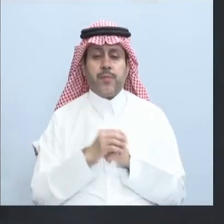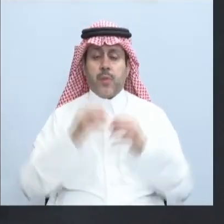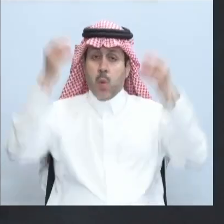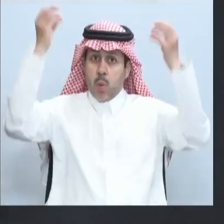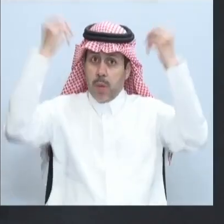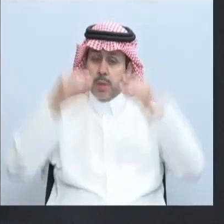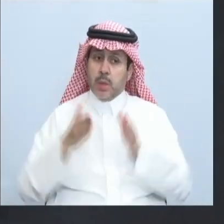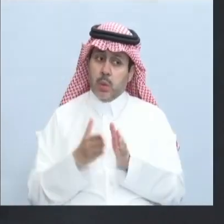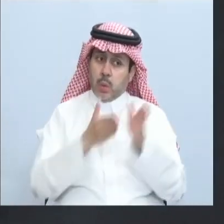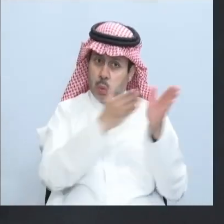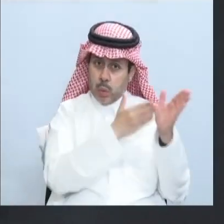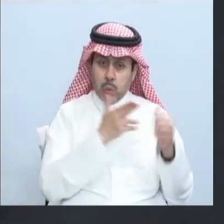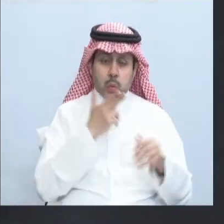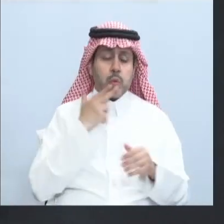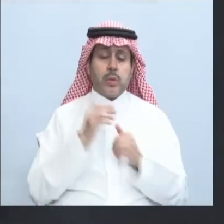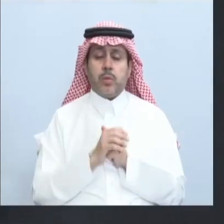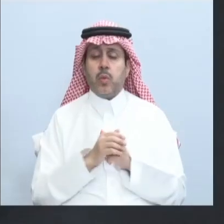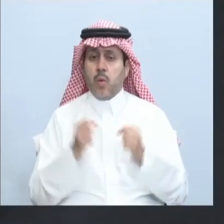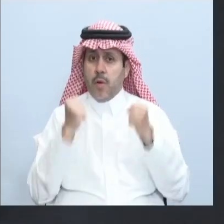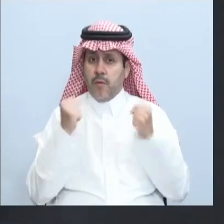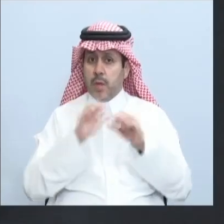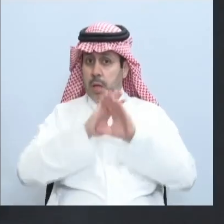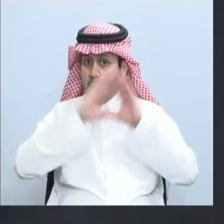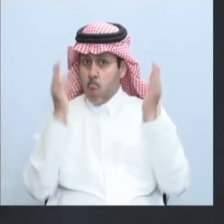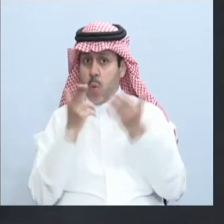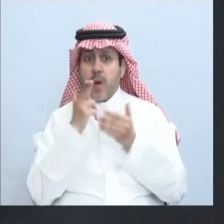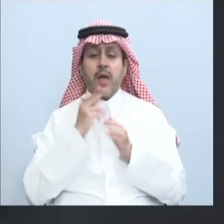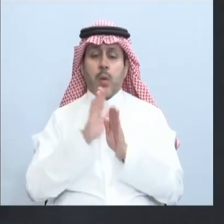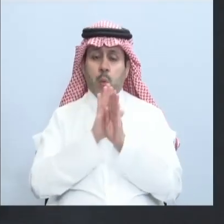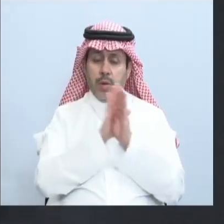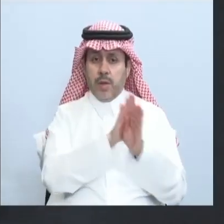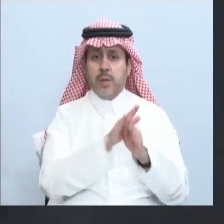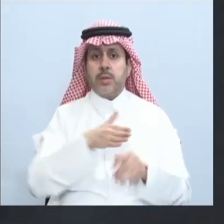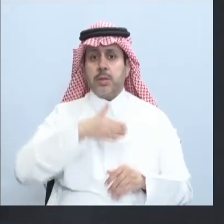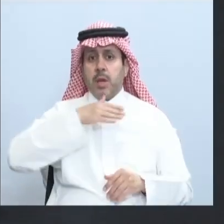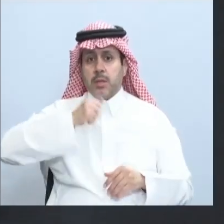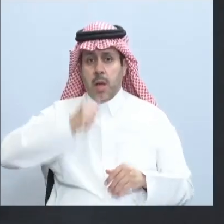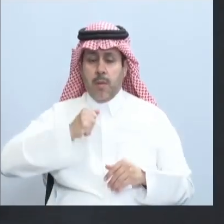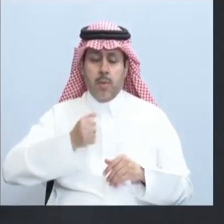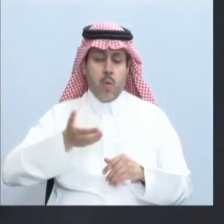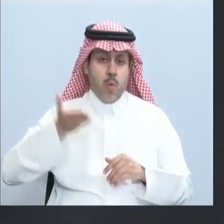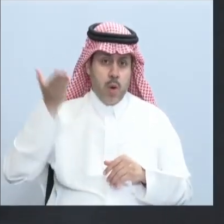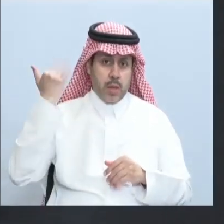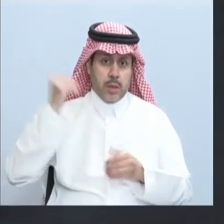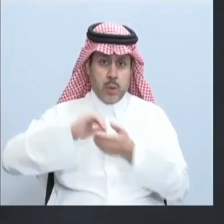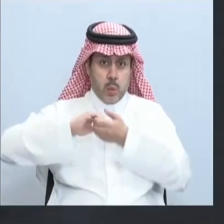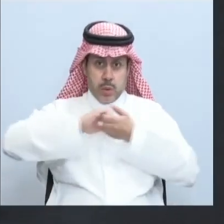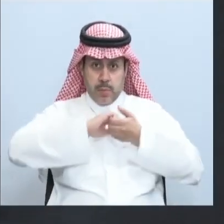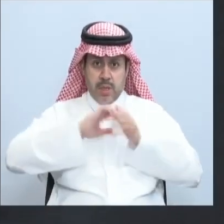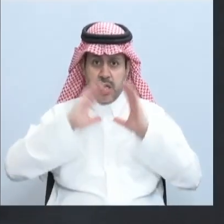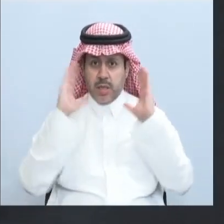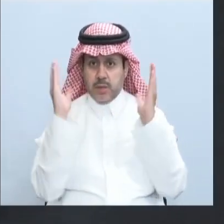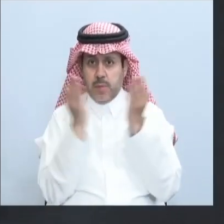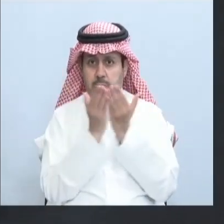يلهمنا رشدنا وان يوفقنا لكل خير ويعيننا عليه وصلى الله على نبينا محمد واله وصحبه اجمعين